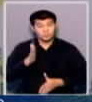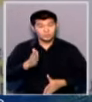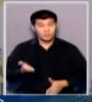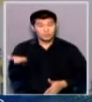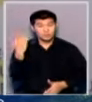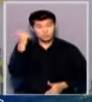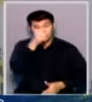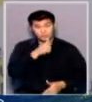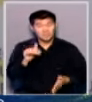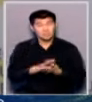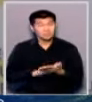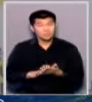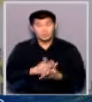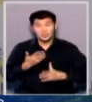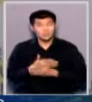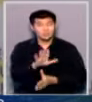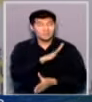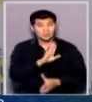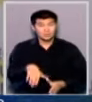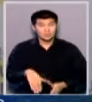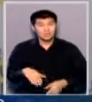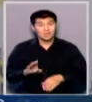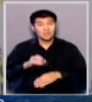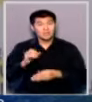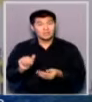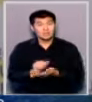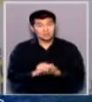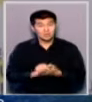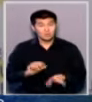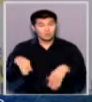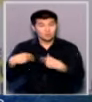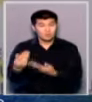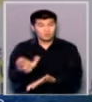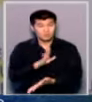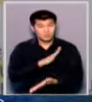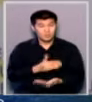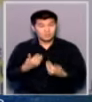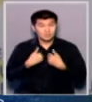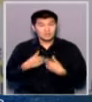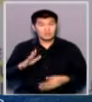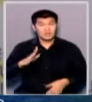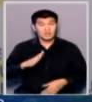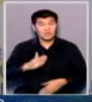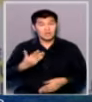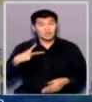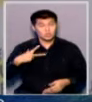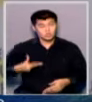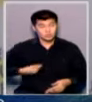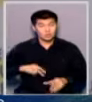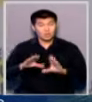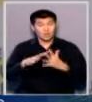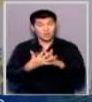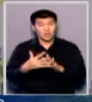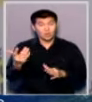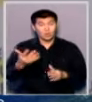былтыр аудандарда ешқандай нәрсе берілмеді. Тапсыр деген документі бойынша барлығын тапсырдық. Менің қызым ауылда оқиды. Мектеппен